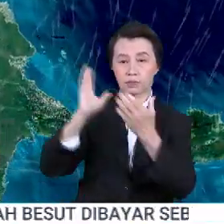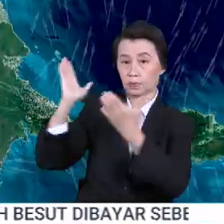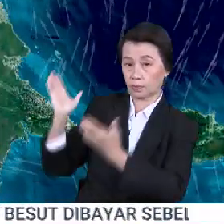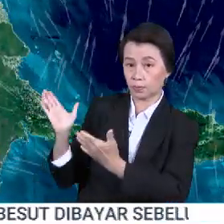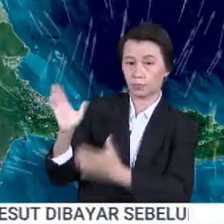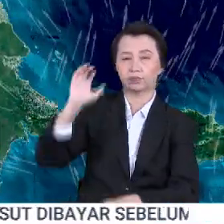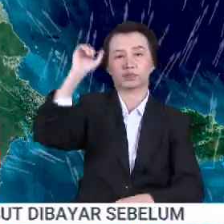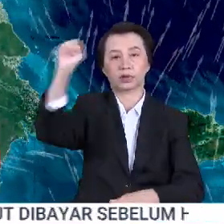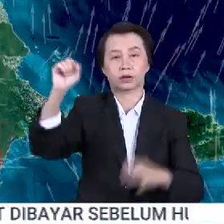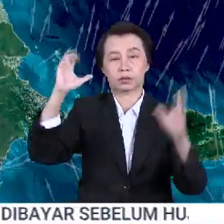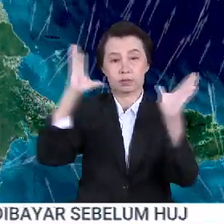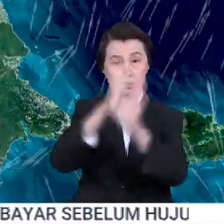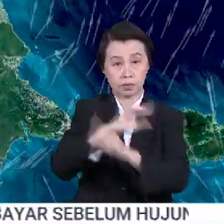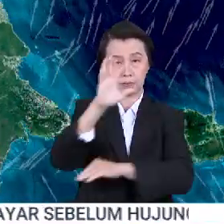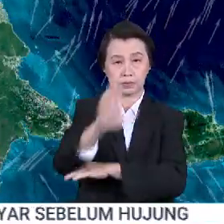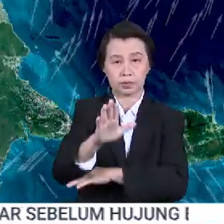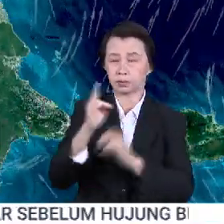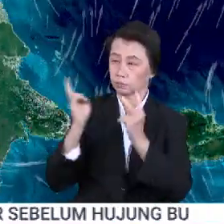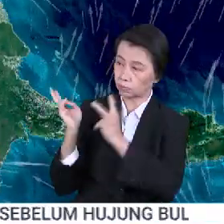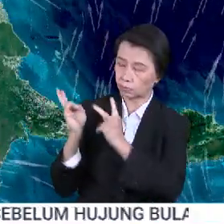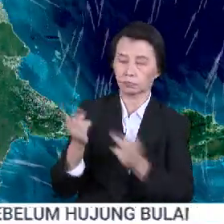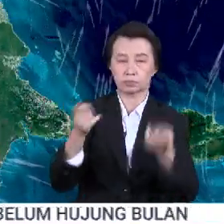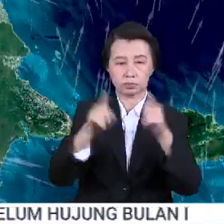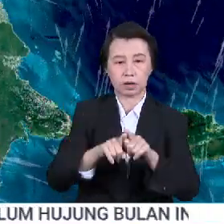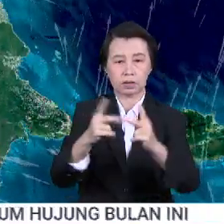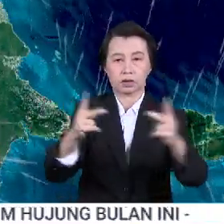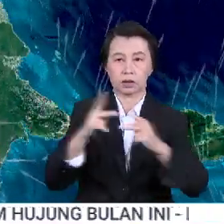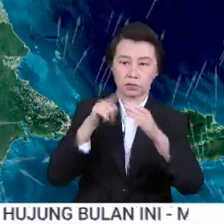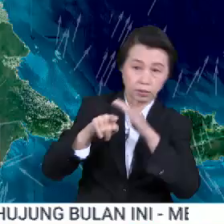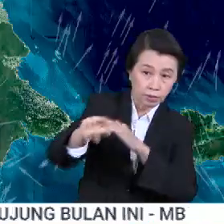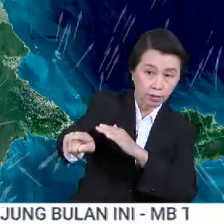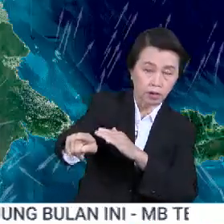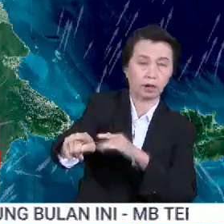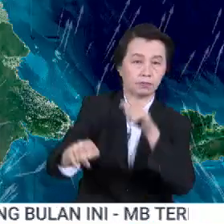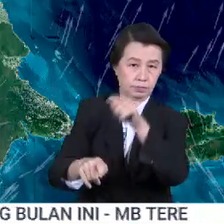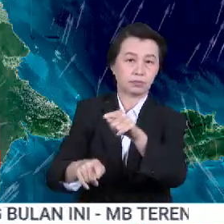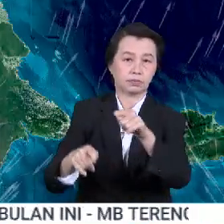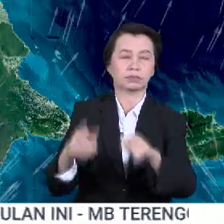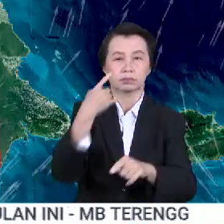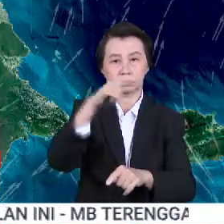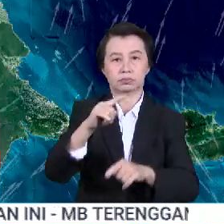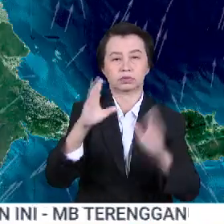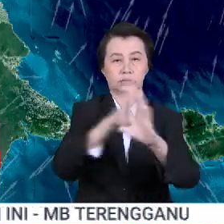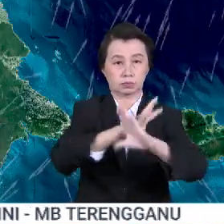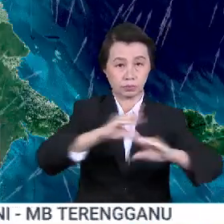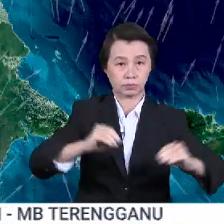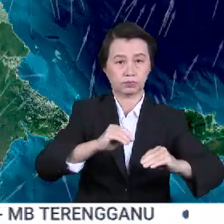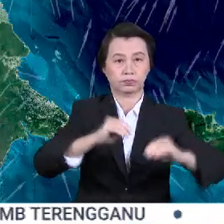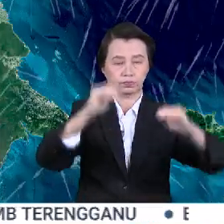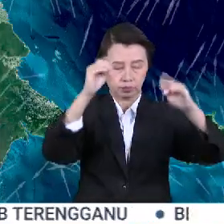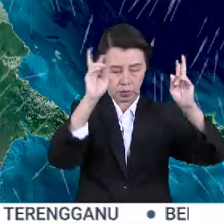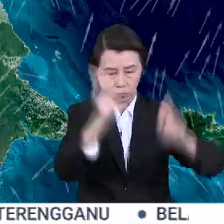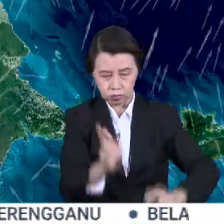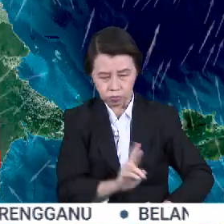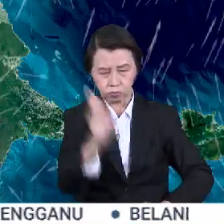negeri Sabah juga, ribut petir pada petang ini dilihat hanya berlaku di sekitar kawasan pedalaman negeri Penaan. Namun begitu untuk negeri Sarawak, ribut petir dilihat berlaku di